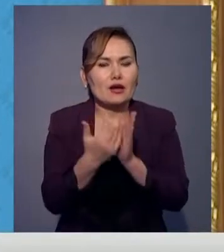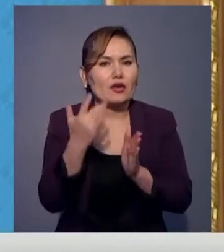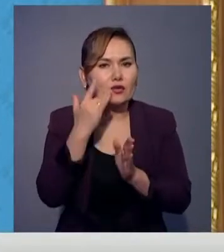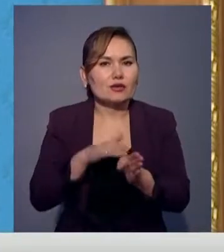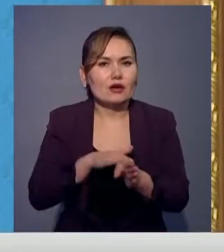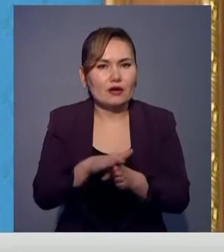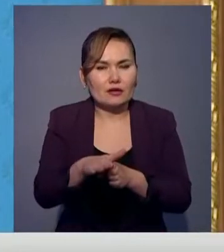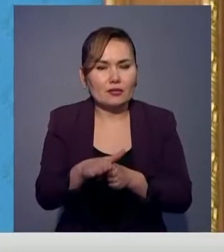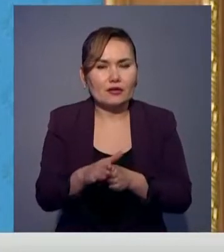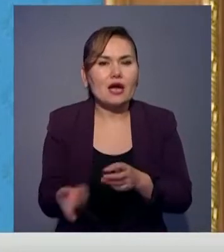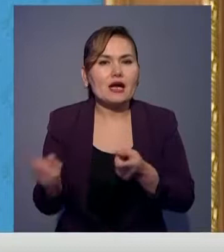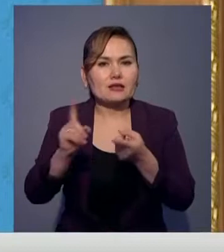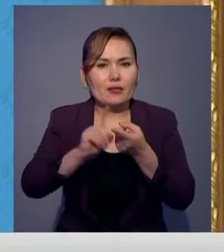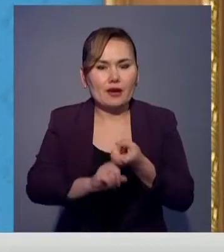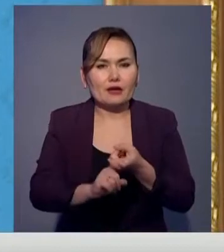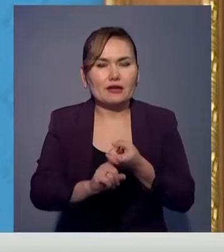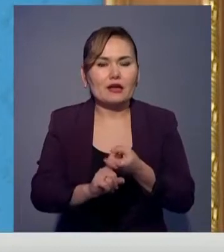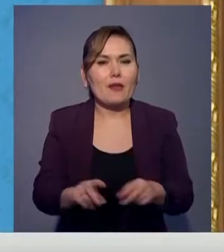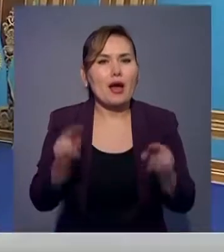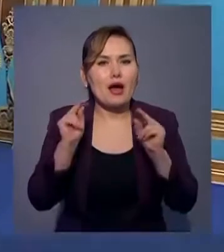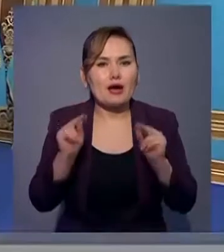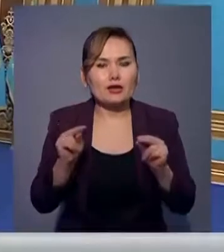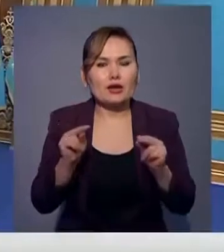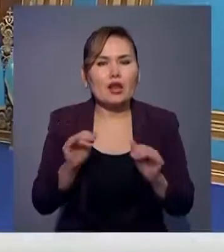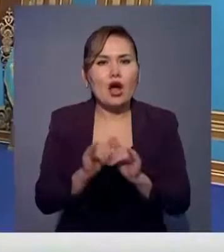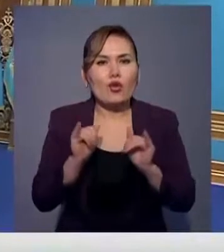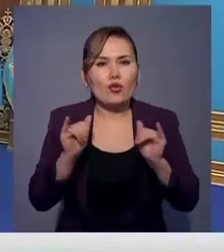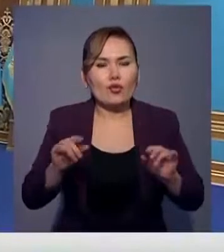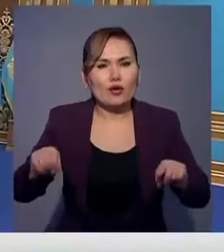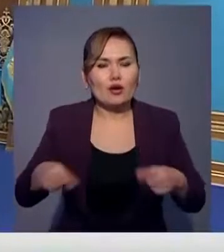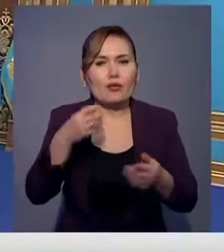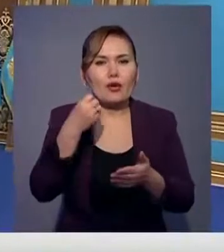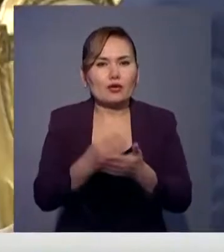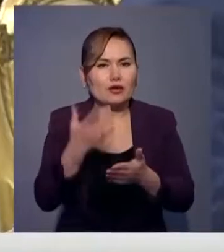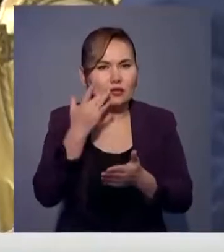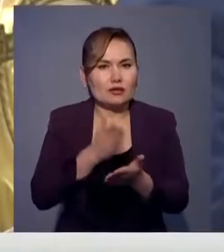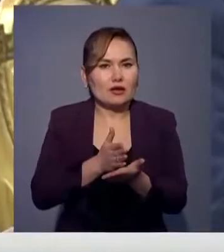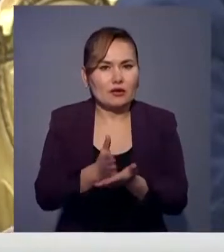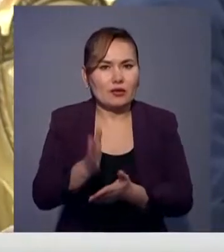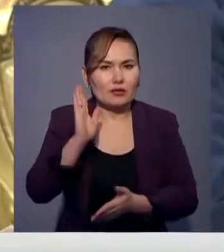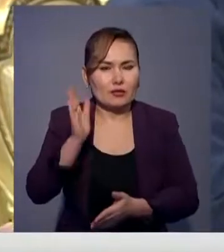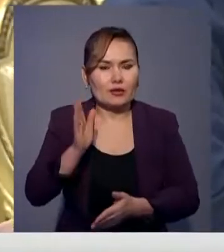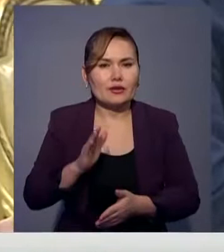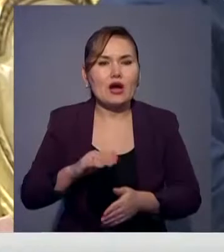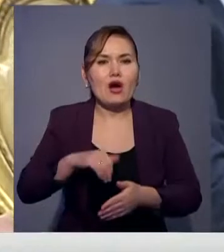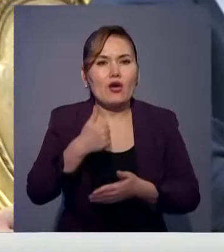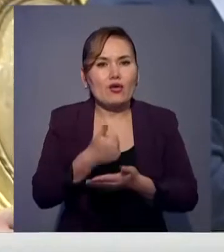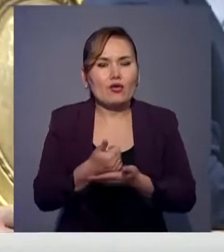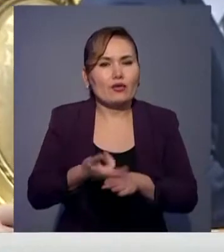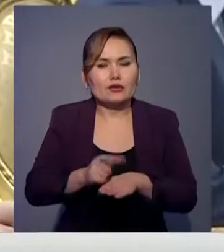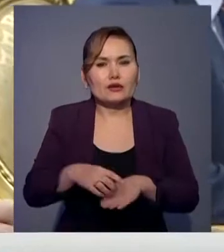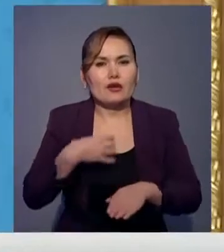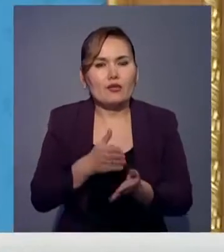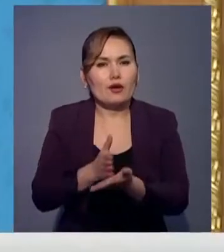айнымай, сабақтастық, әділеттілік, өрлеу құндылықтарына берік боламыз. Стратегиялық маңызы зор мақсаттарға